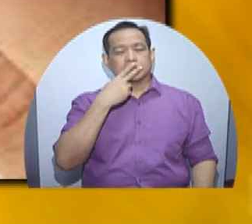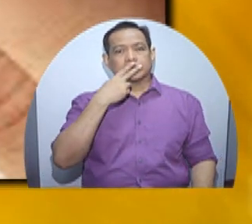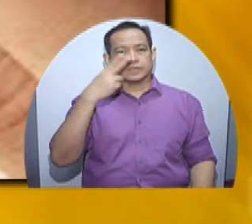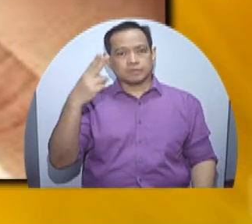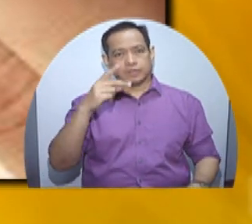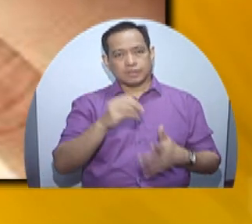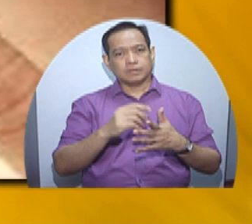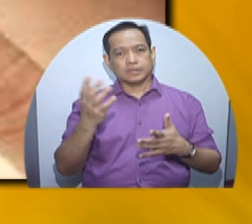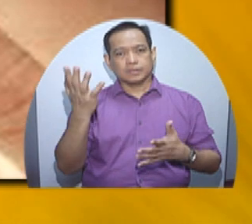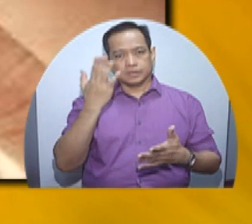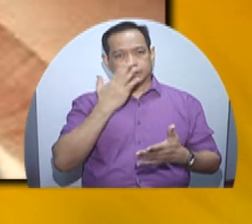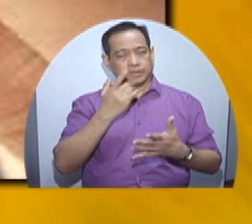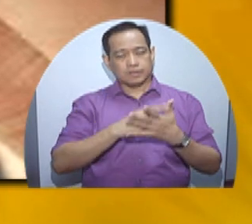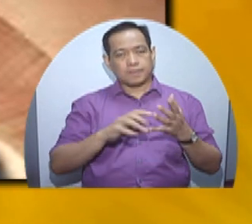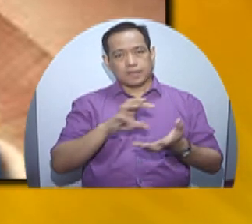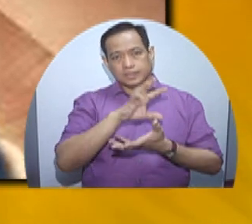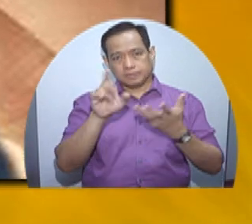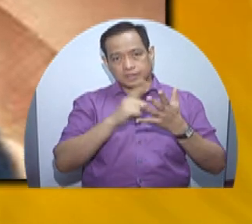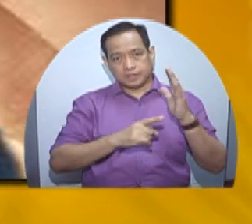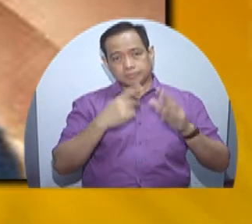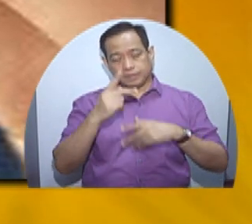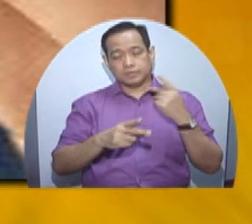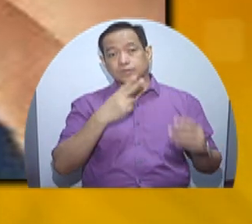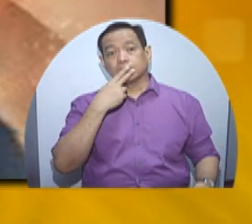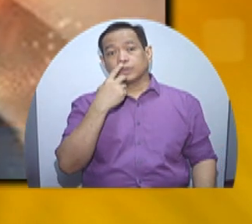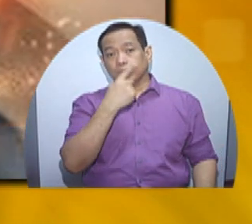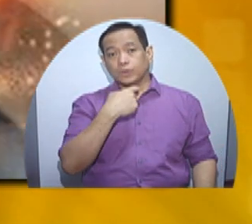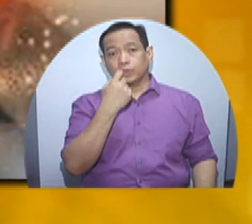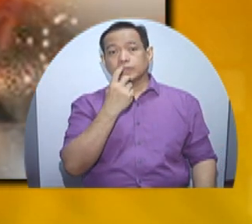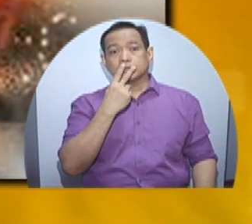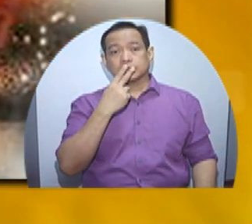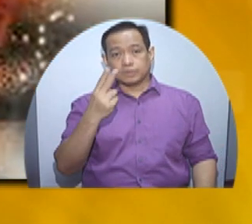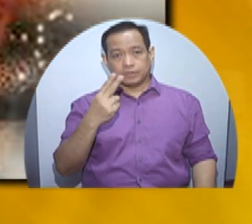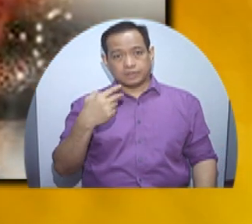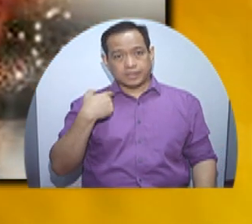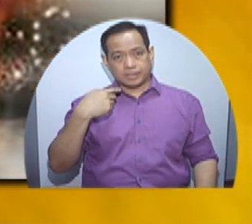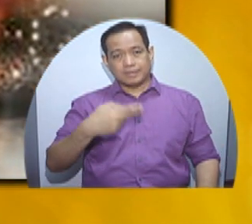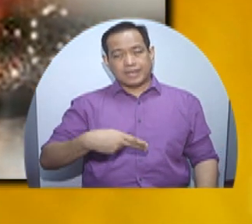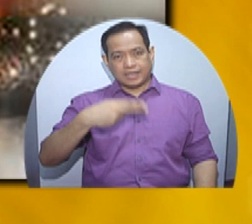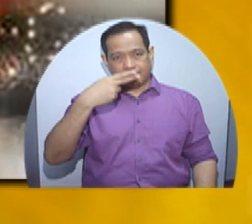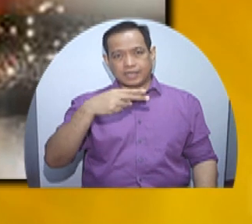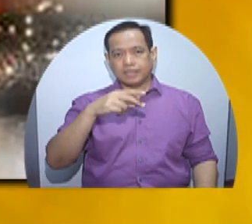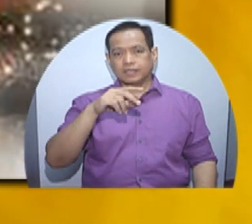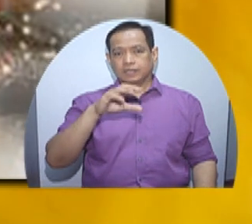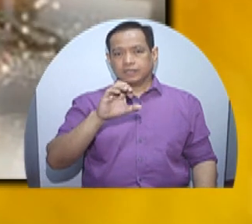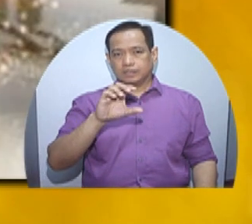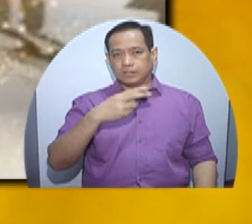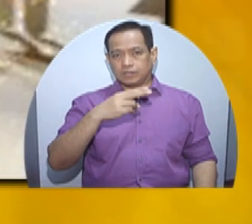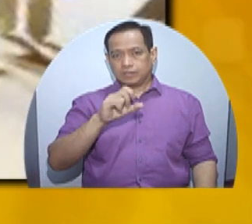naninigarilyo o nakalalanghap ng usok ng mga taong naninigarilyo. Mas mataas ang